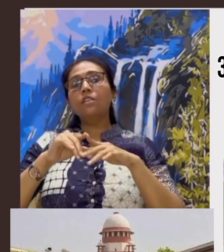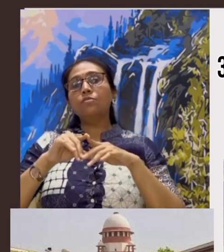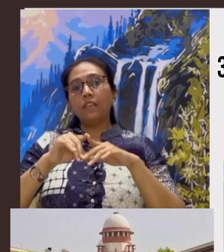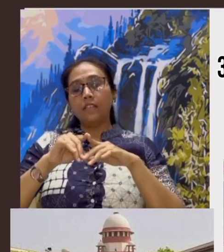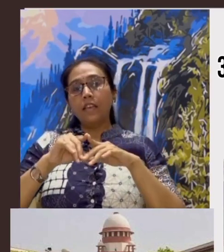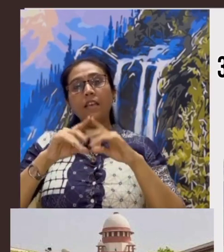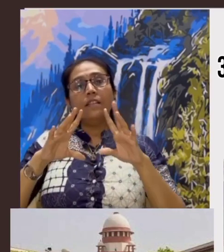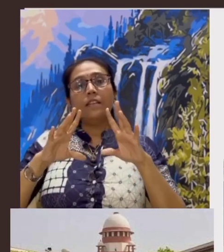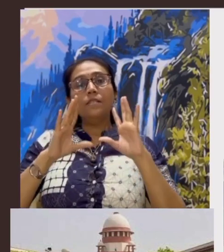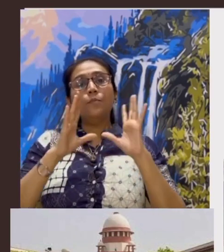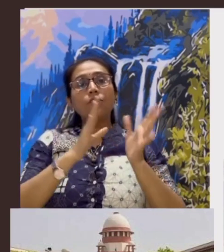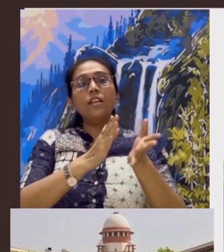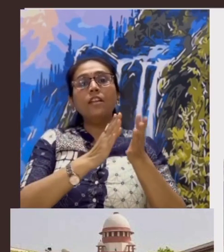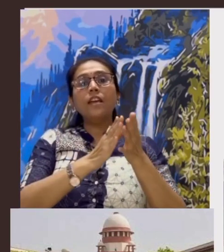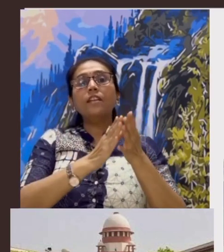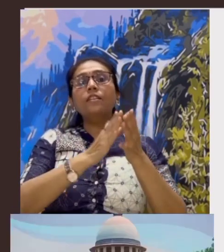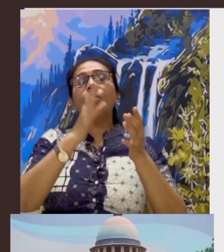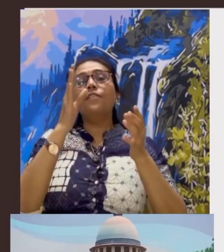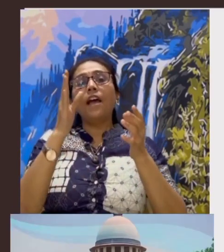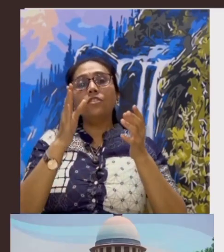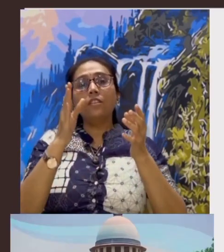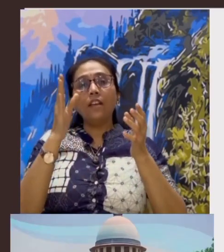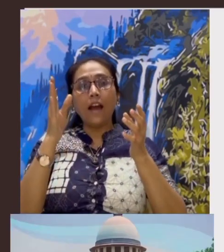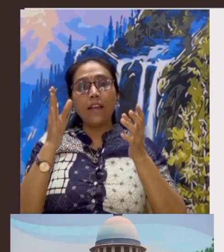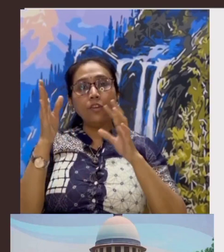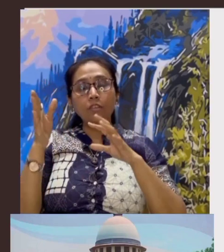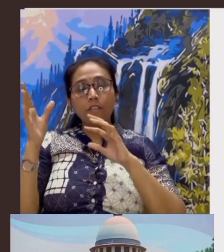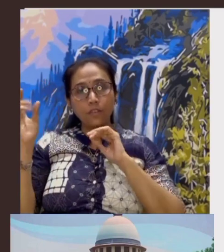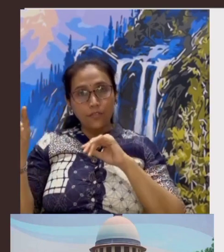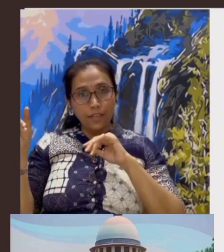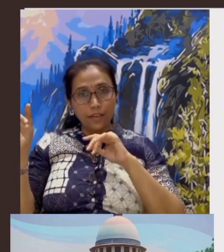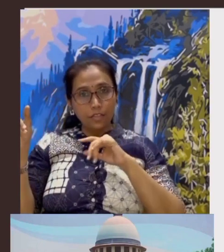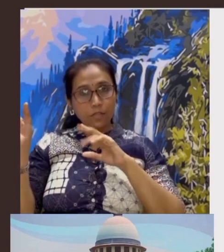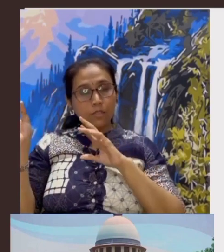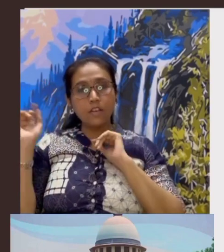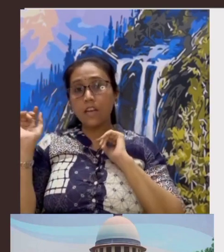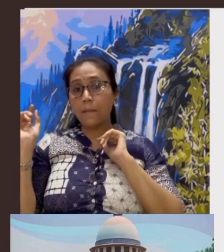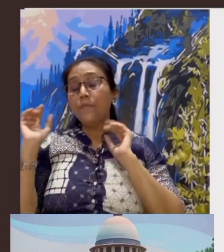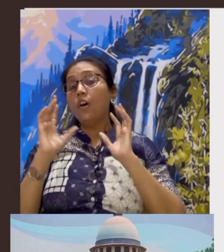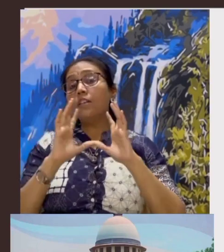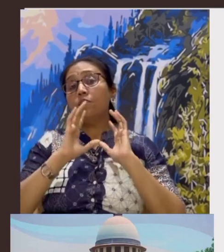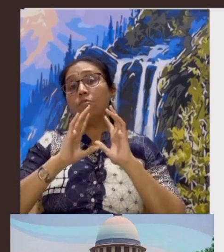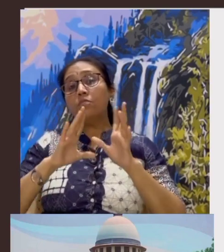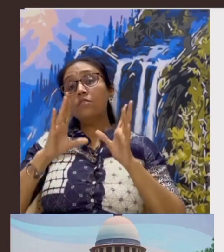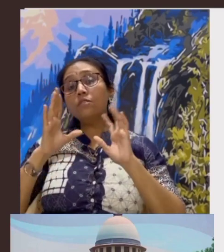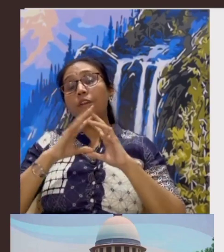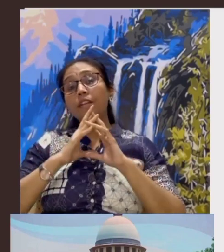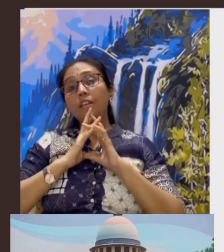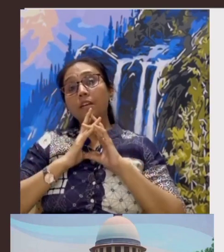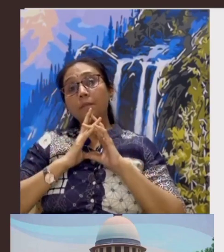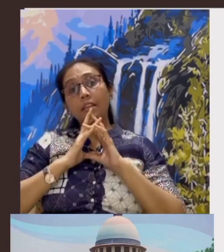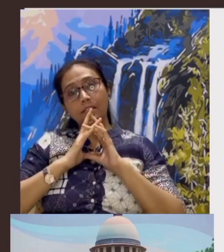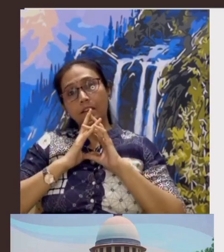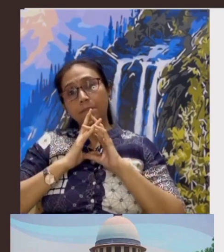वाला जो केस है दैट इज प्रोजेक्ट डायरेक्टर ऑफ नेशनल हाईवे अथॉरिटी ऑफ इंडिया वर्सेस मिस्टर हकीम, और ये 2021